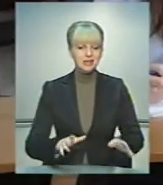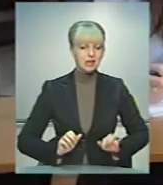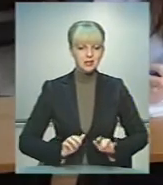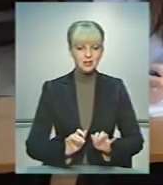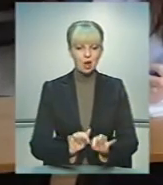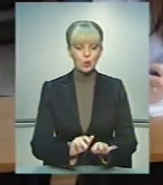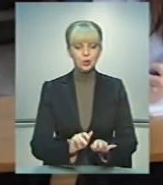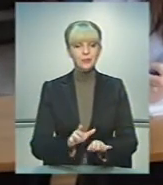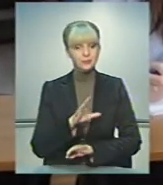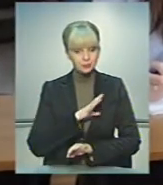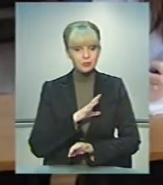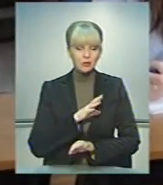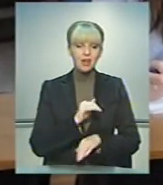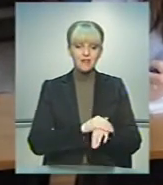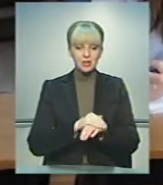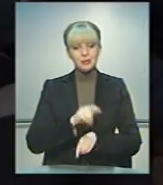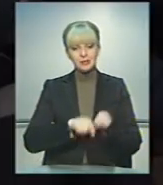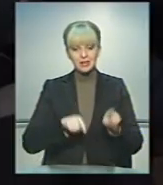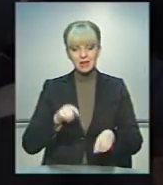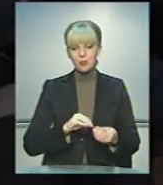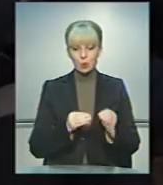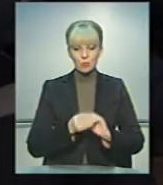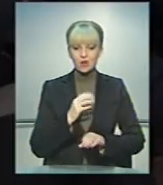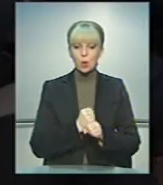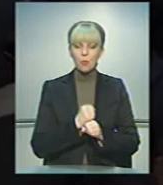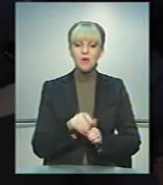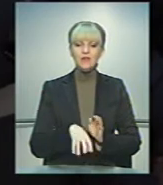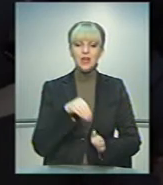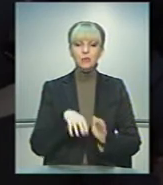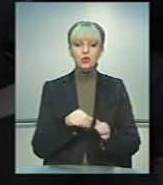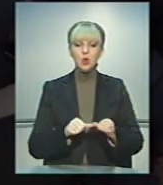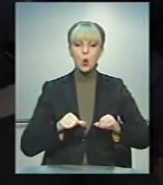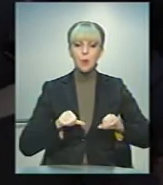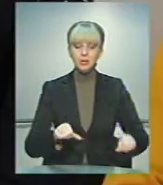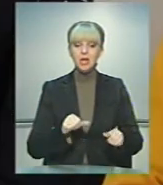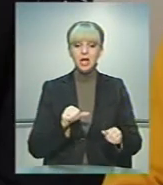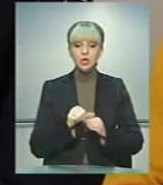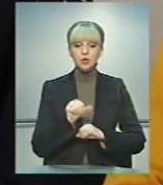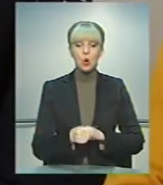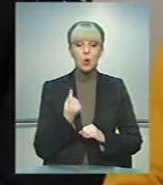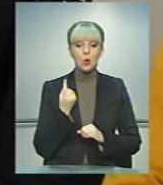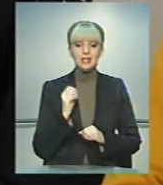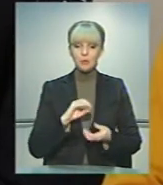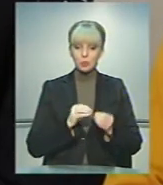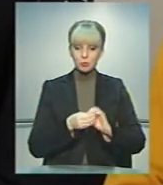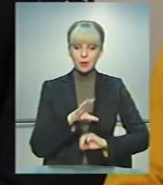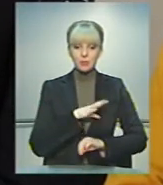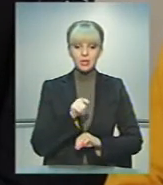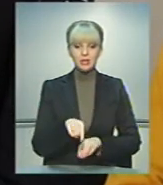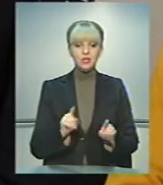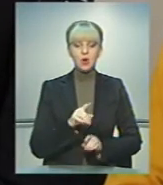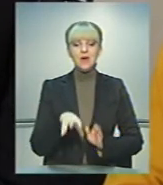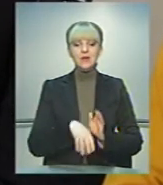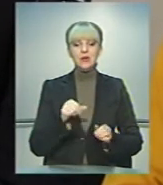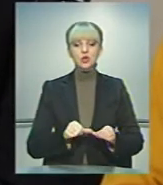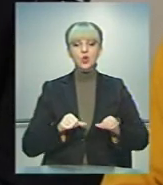заходи. Були, звичайно, виявлені деякі проблеми в роботі виборчих комісій. Зокрема, однією з проблем було те, що